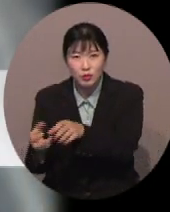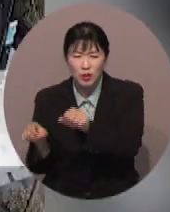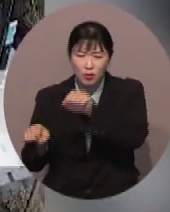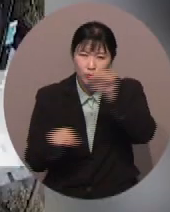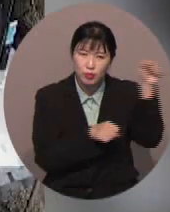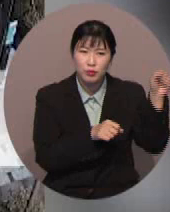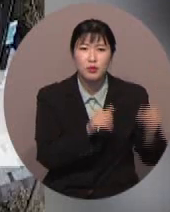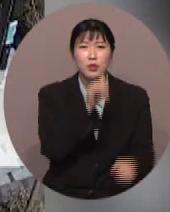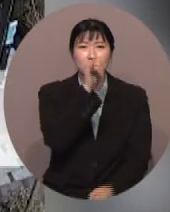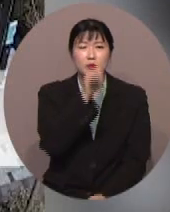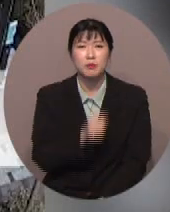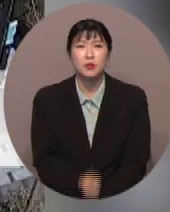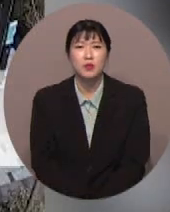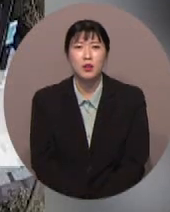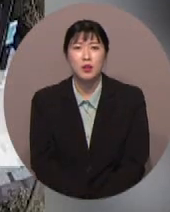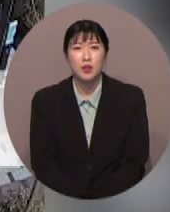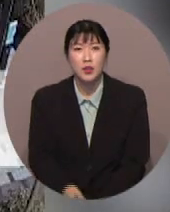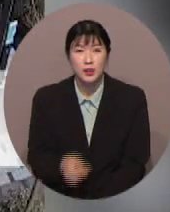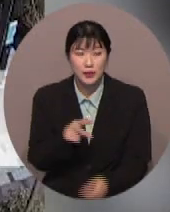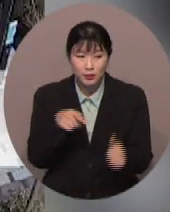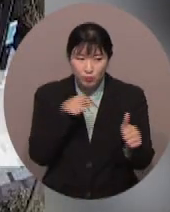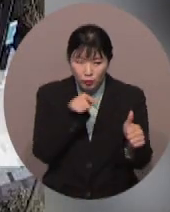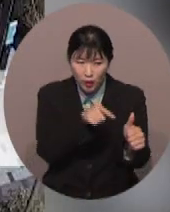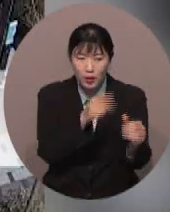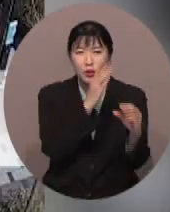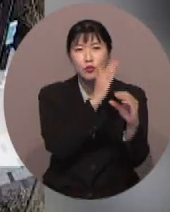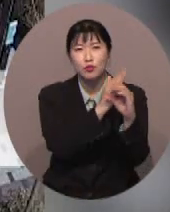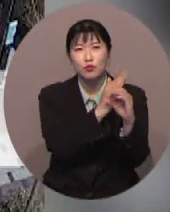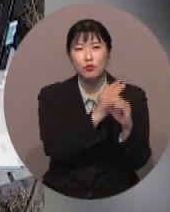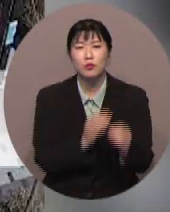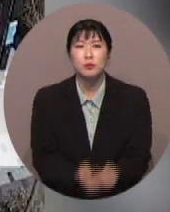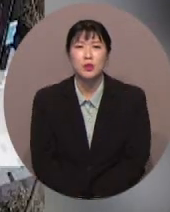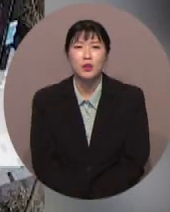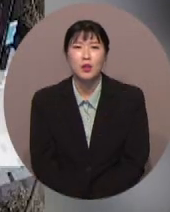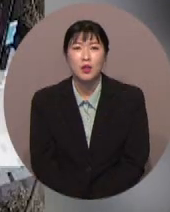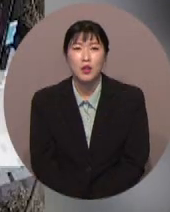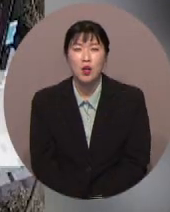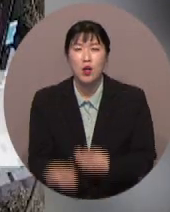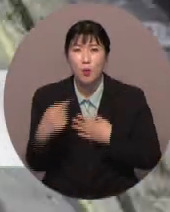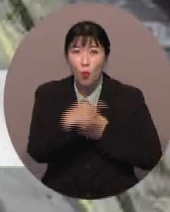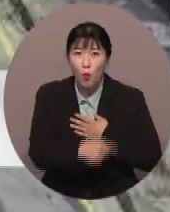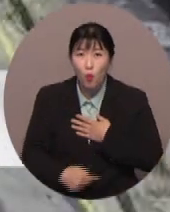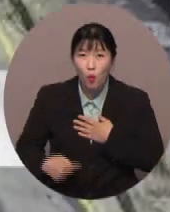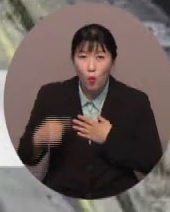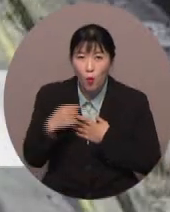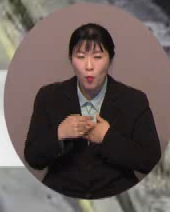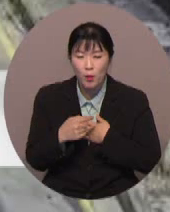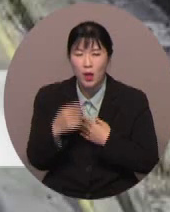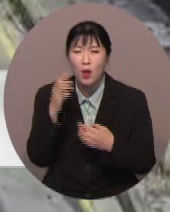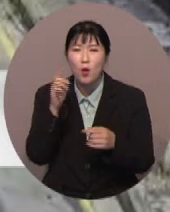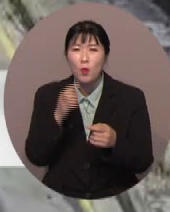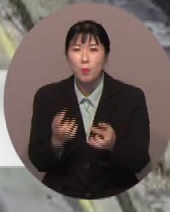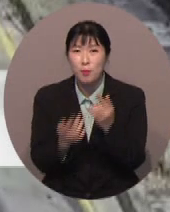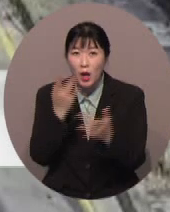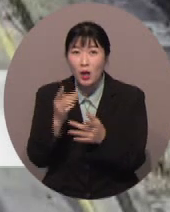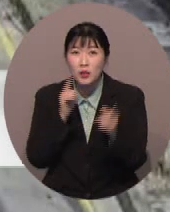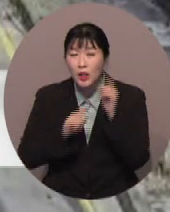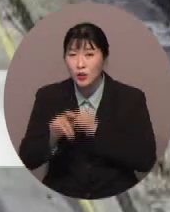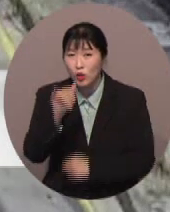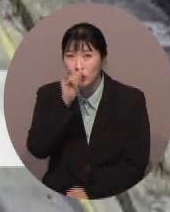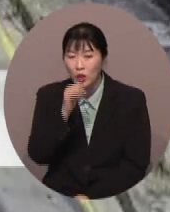휘발유를 뿌리고 불을 붙인 뒤 달아나 경찰이 수사에 나섰습니다 가슴과 목 등의 화상을 입고 병원으로 옮겨진 여성은